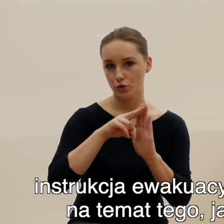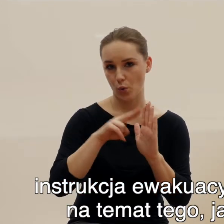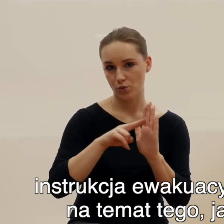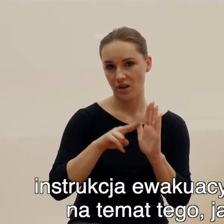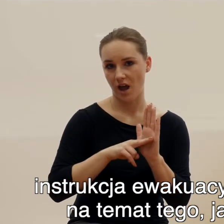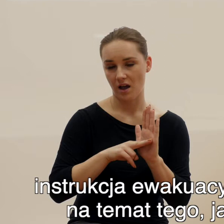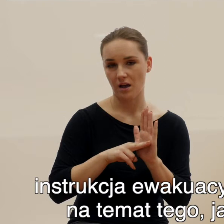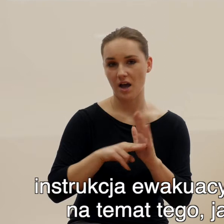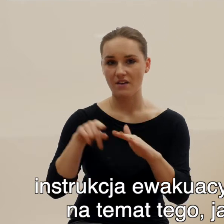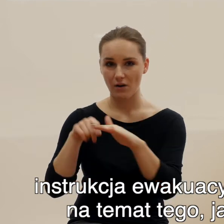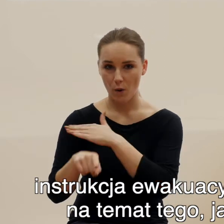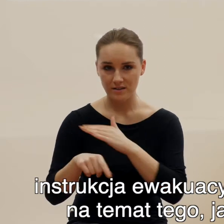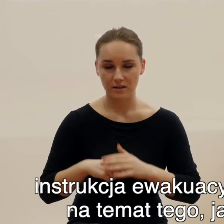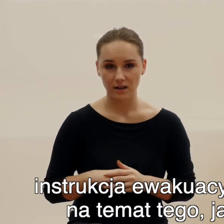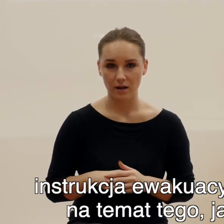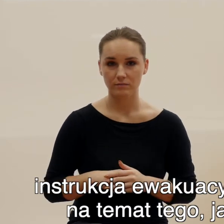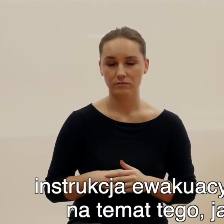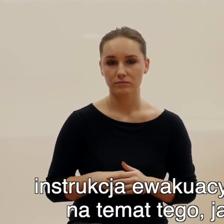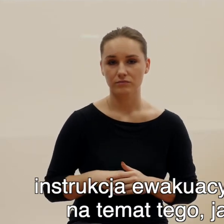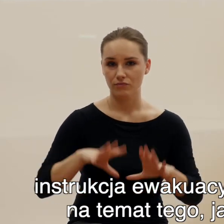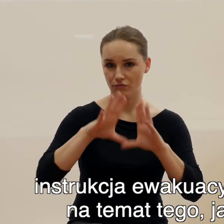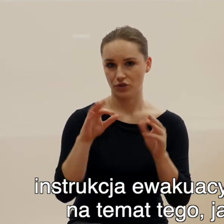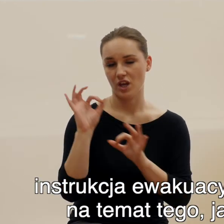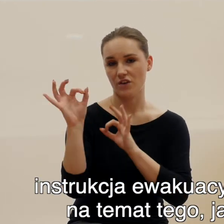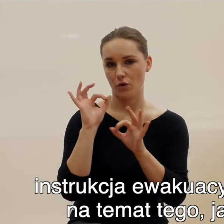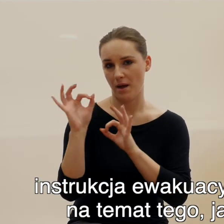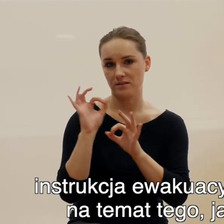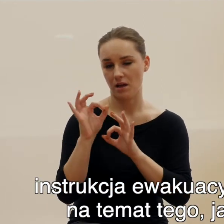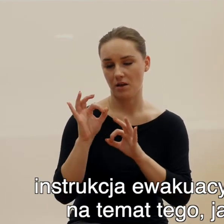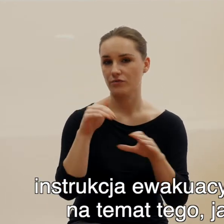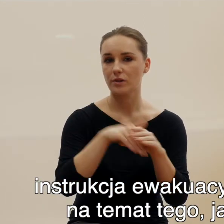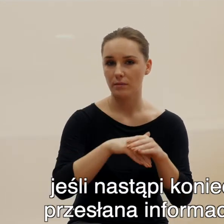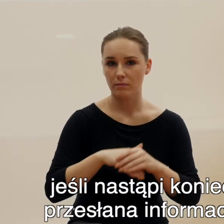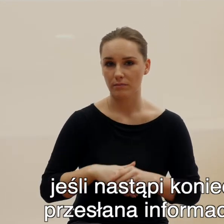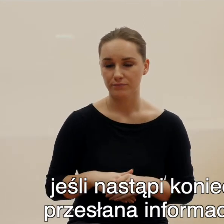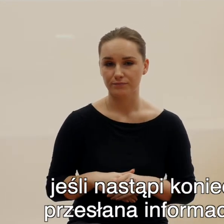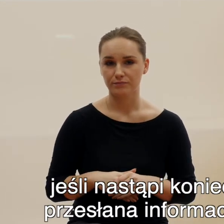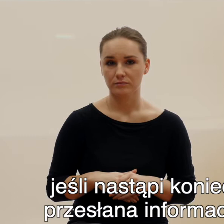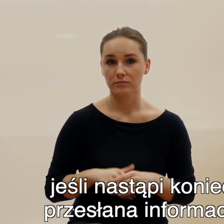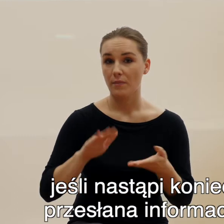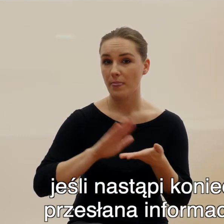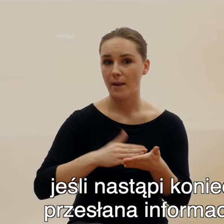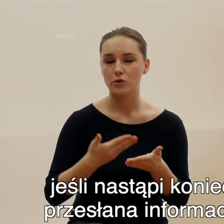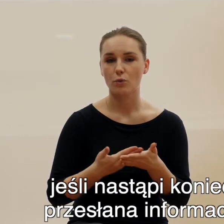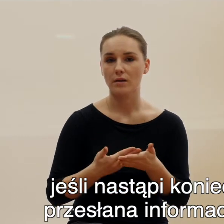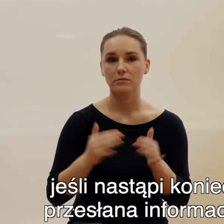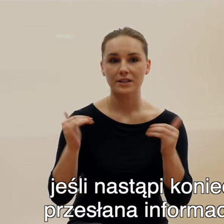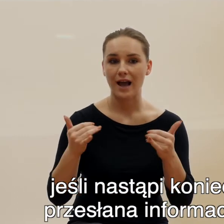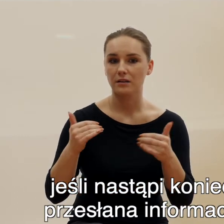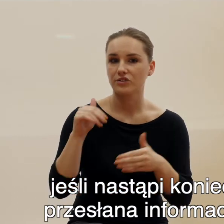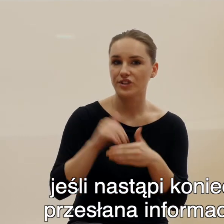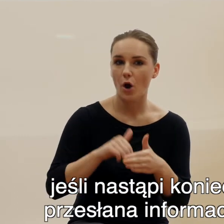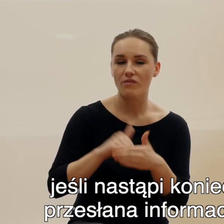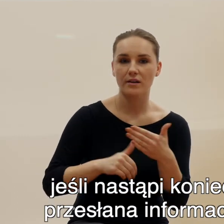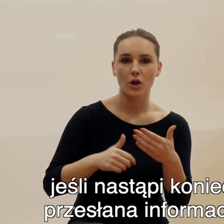tego, jak należy się zachowywać w danym budynku, jeśli nastąpi konieczność ewakuacji. Na